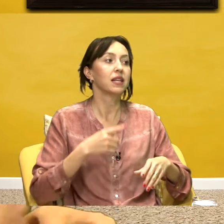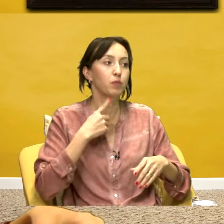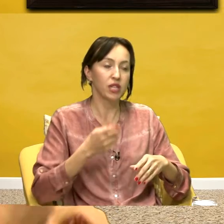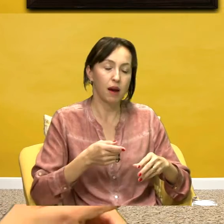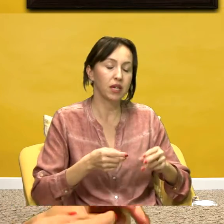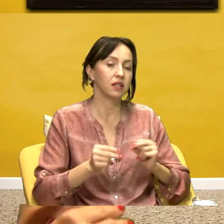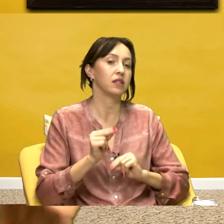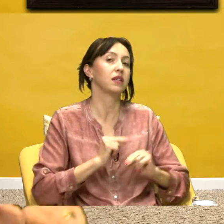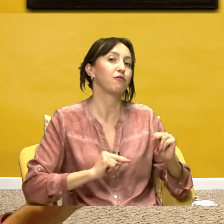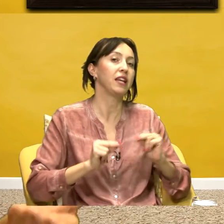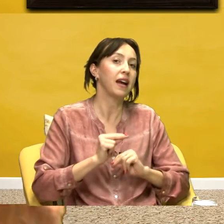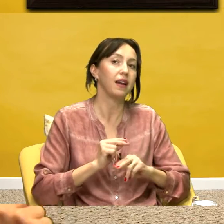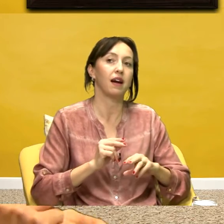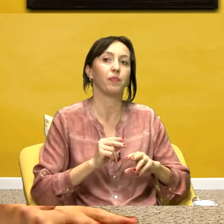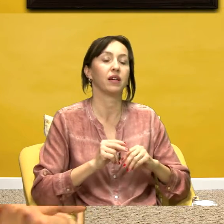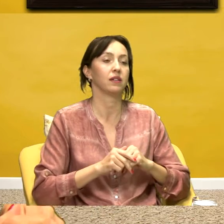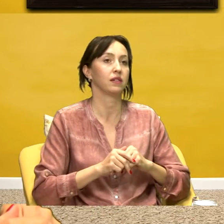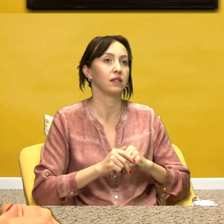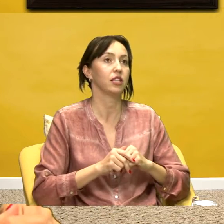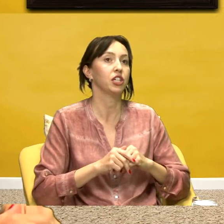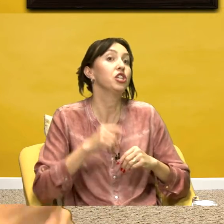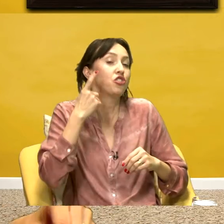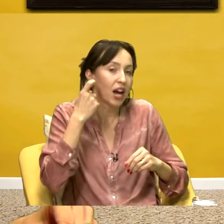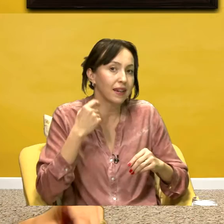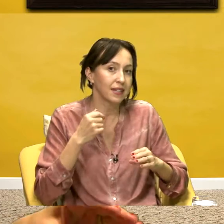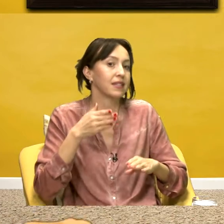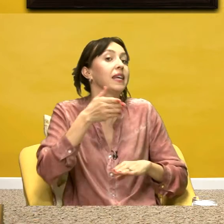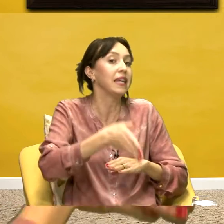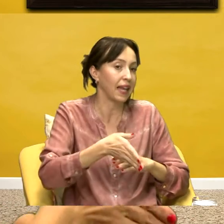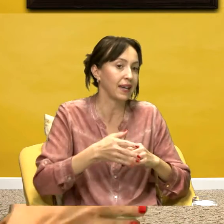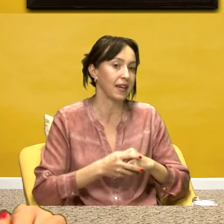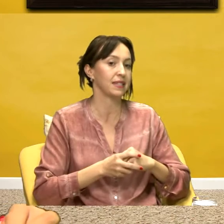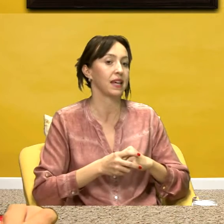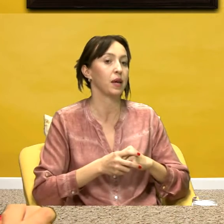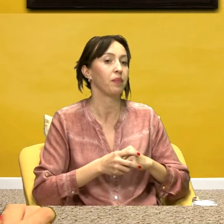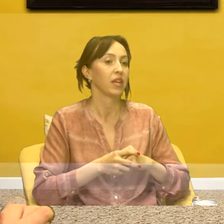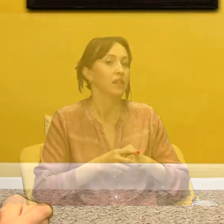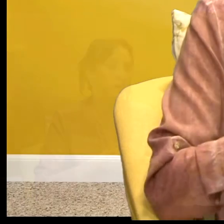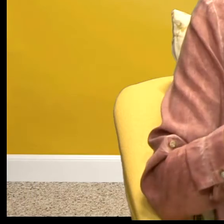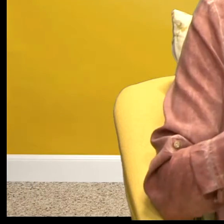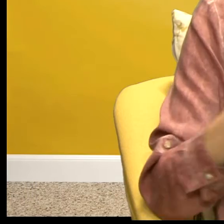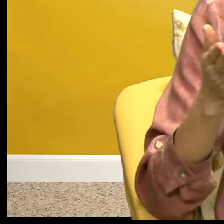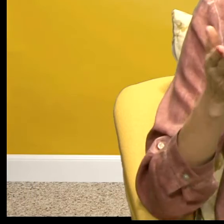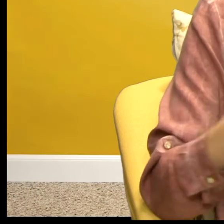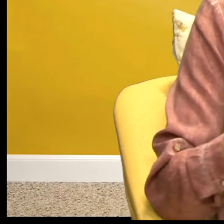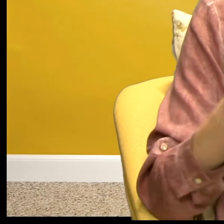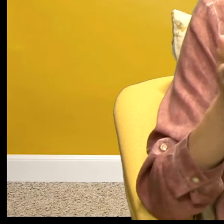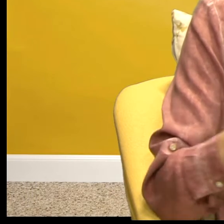Da, aia spuneam că filiala încearcă să-i integreze